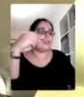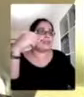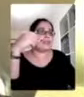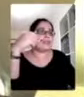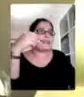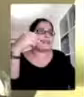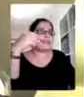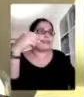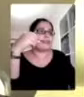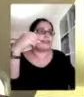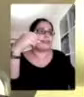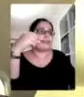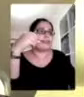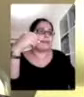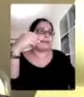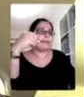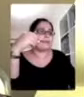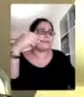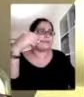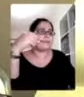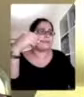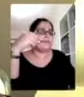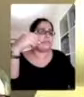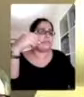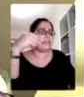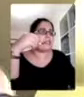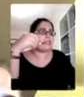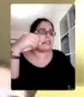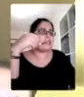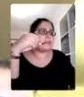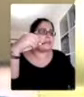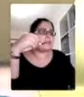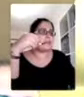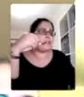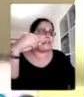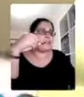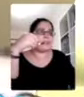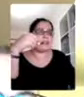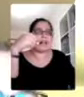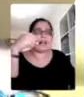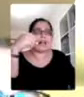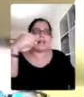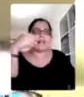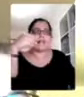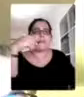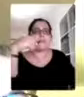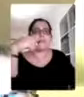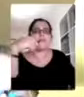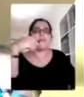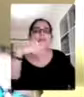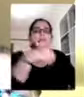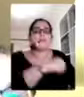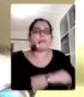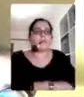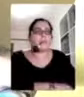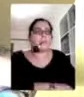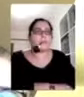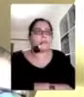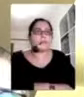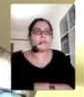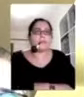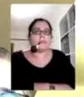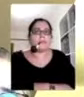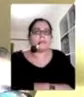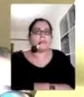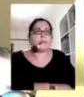önceki şeylerin yorumlarını da göremedim, ama başka bir soru daha var mıydı? Beceremedik ya. Biz bu Facebook